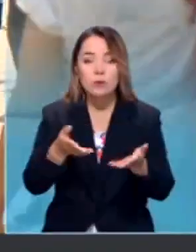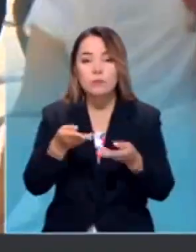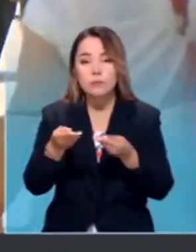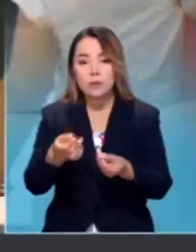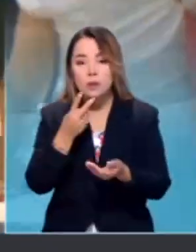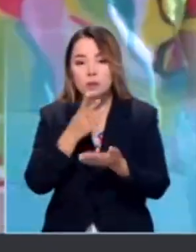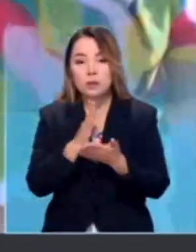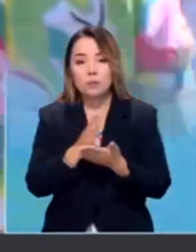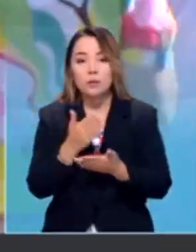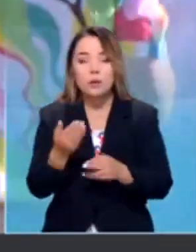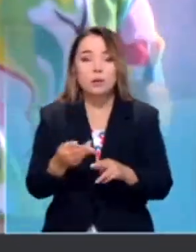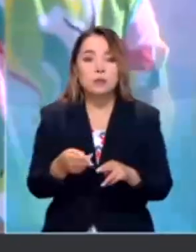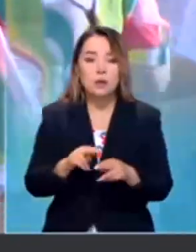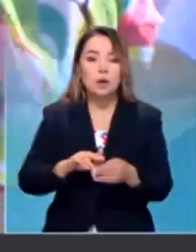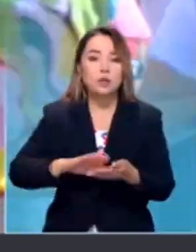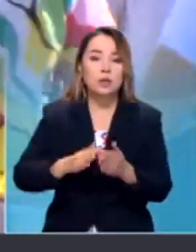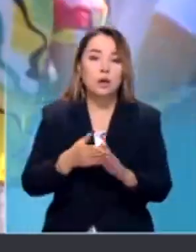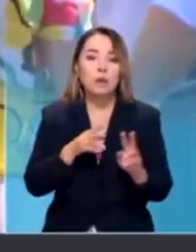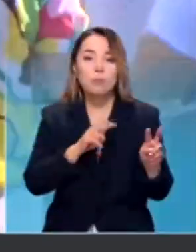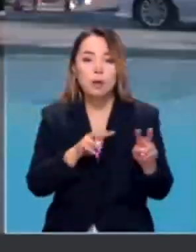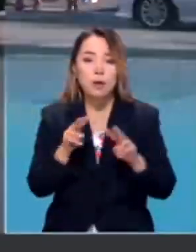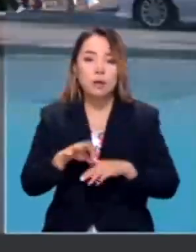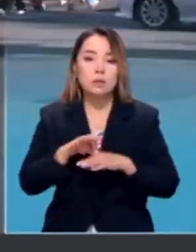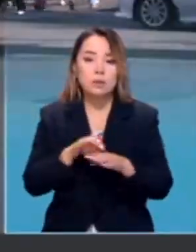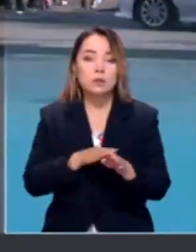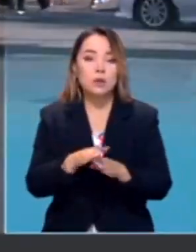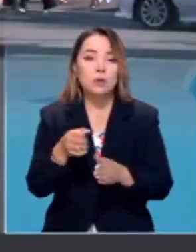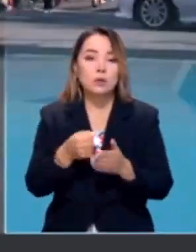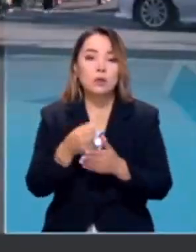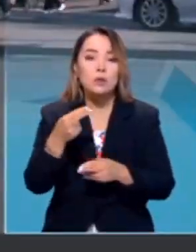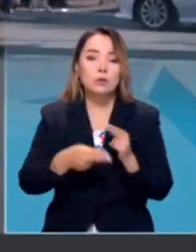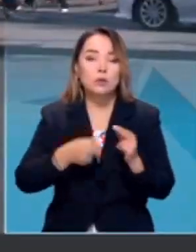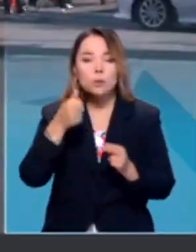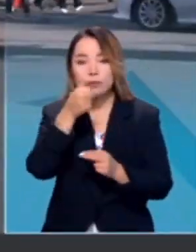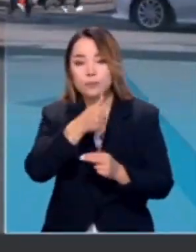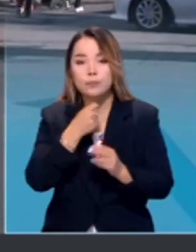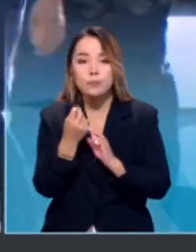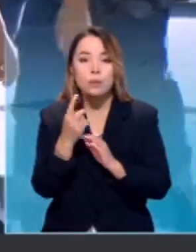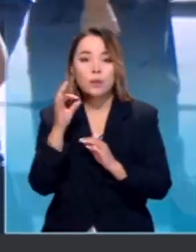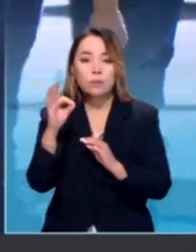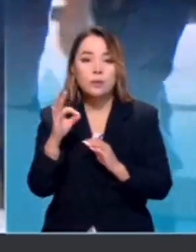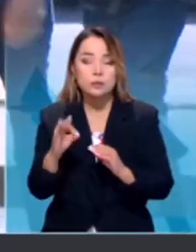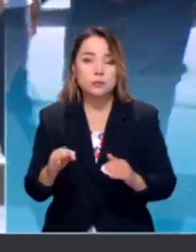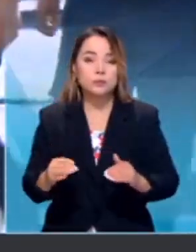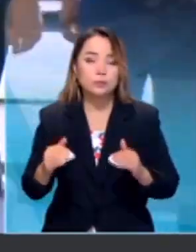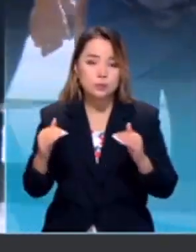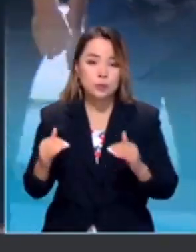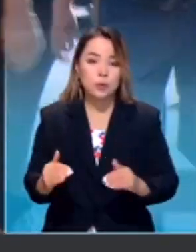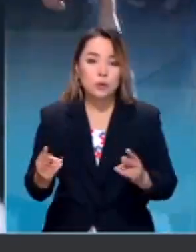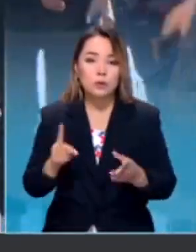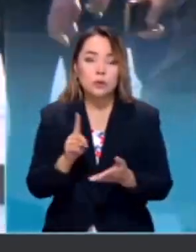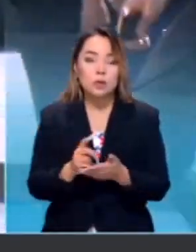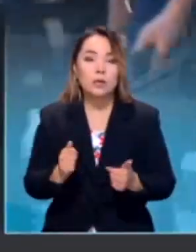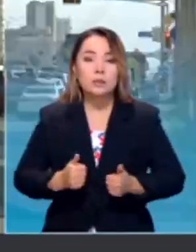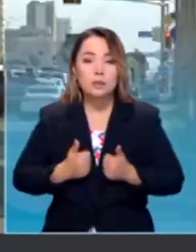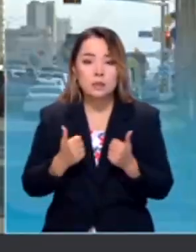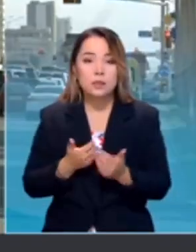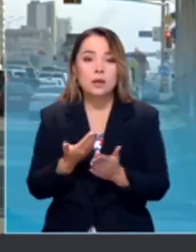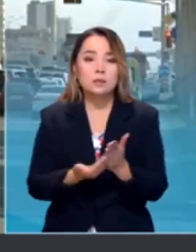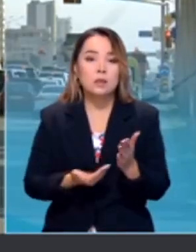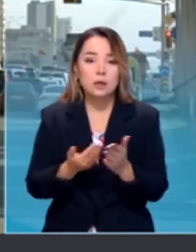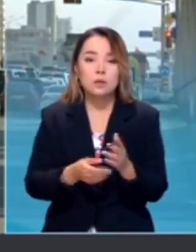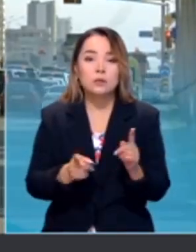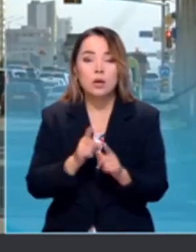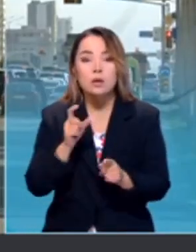дейді Пірматов. Дегенмен жағдайды бақылауда ұстап, жыл соңына дейін оны керісінше 11%-ке түсіруге тырысамыз деп отыр. Ал сарапшылар